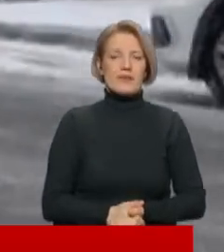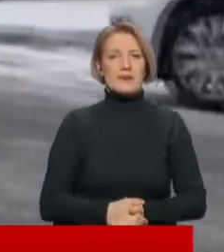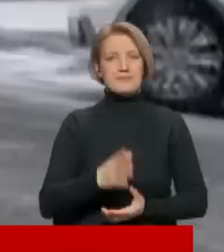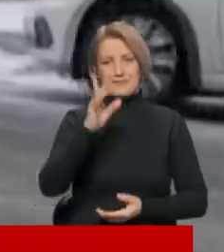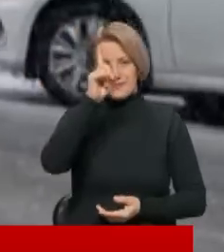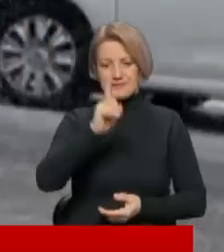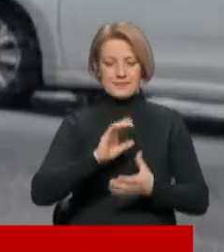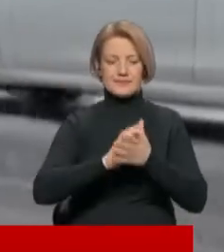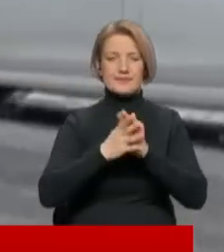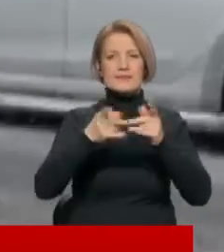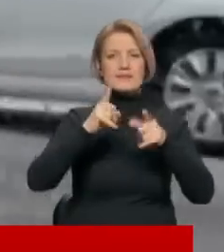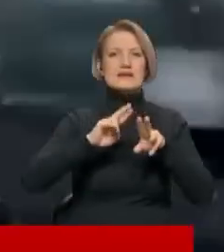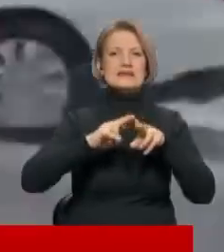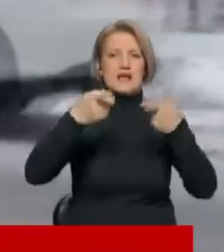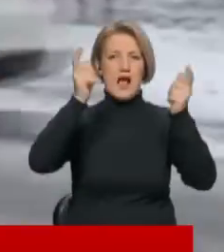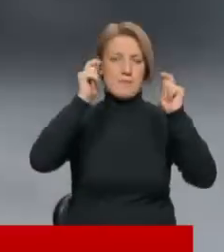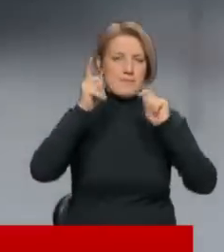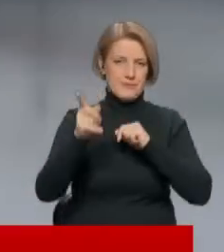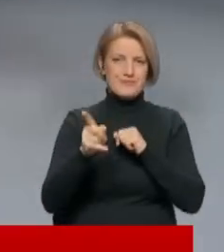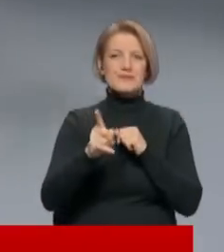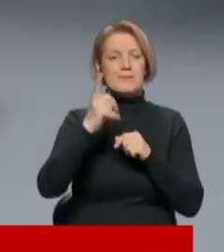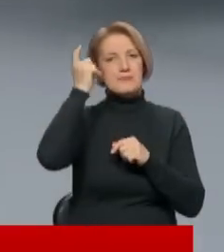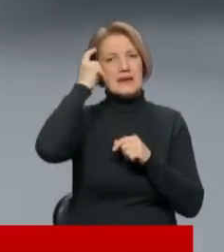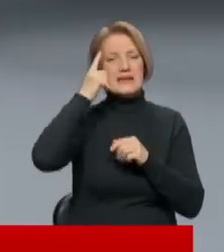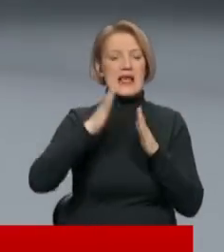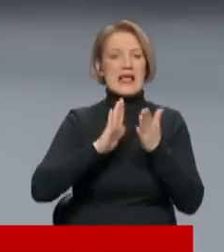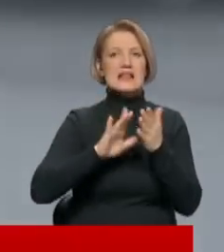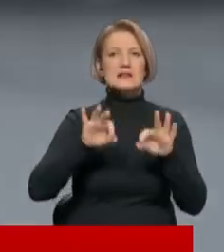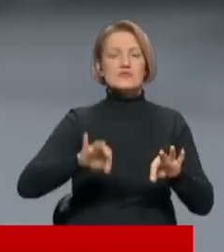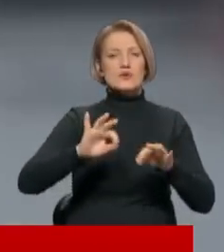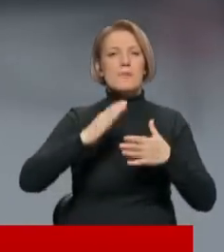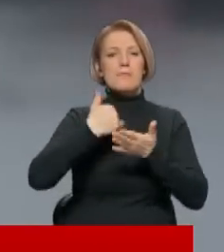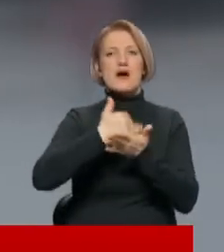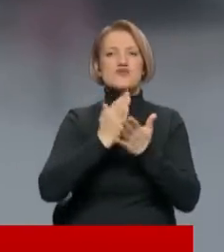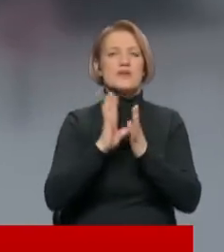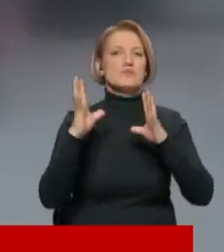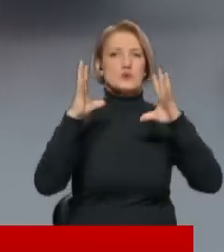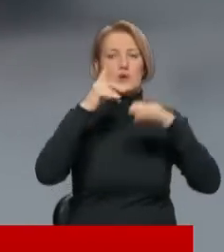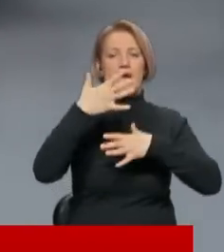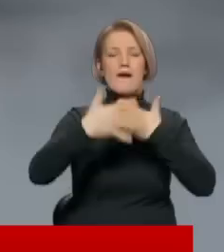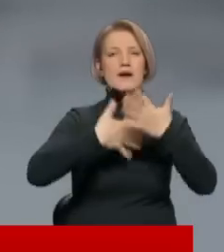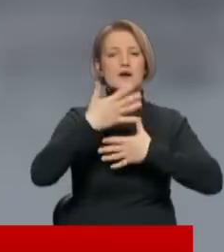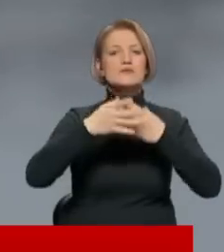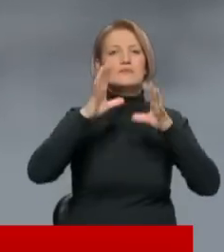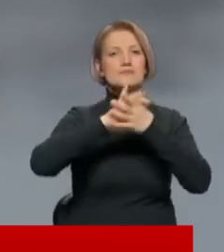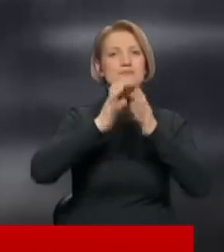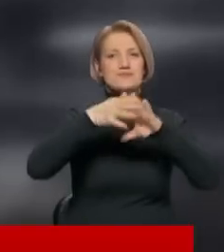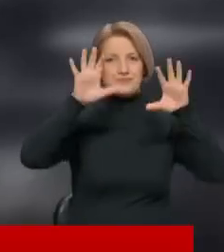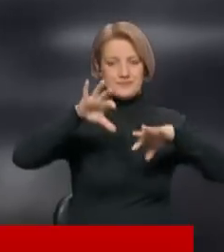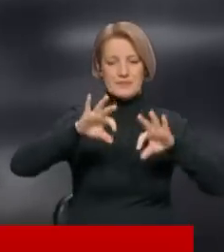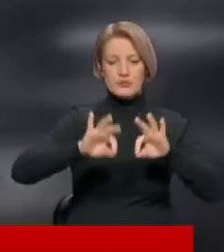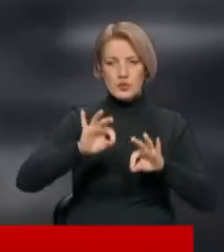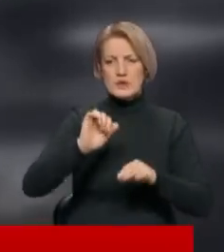mevsimin ilk karı Kızılcahamam'da düştü Ankara'da Başkent genelinde bugün hava parçalı ve çok bulutlu Karla Karışık yağmurun bugünden